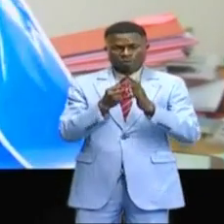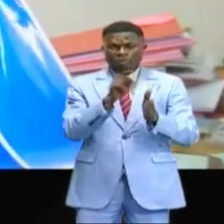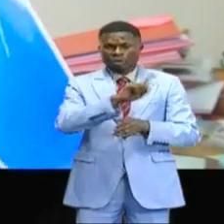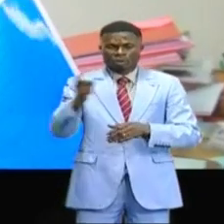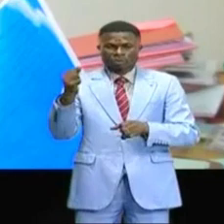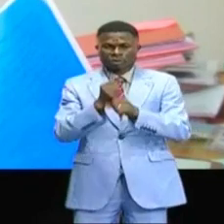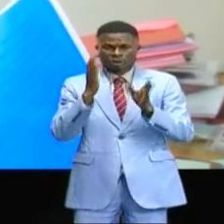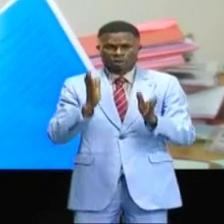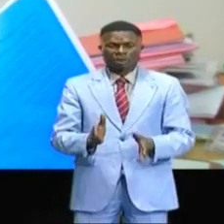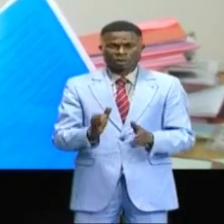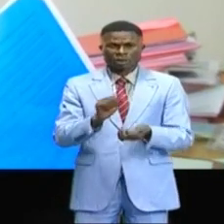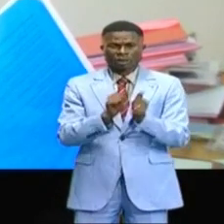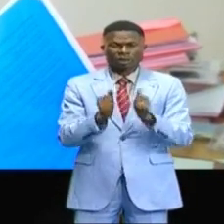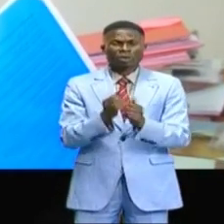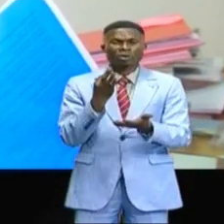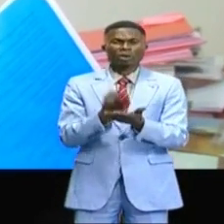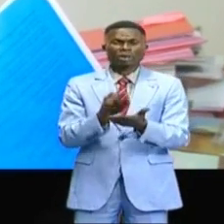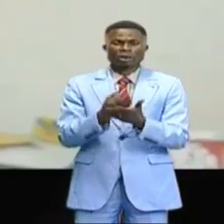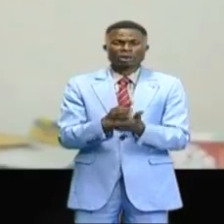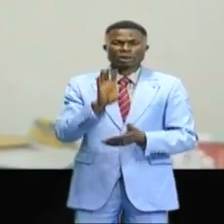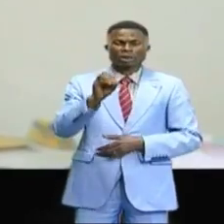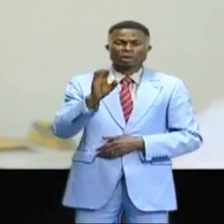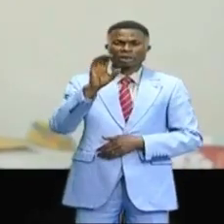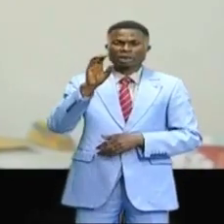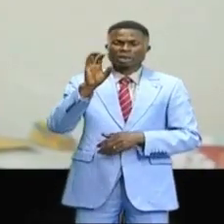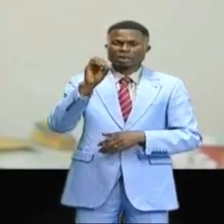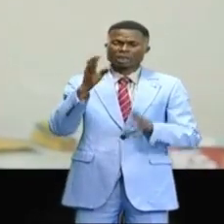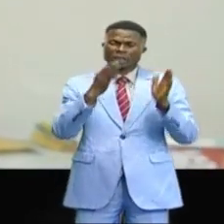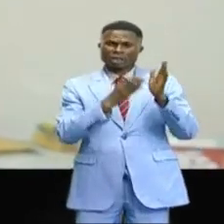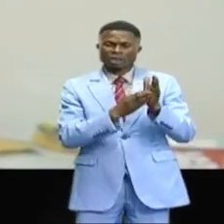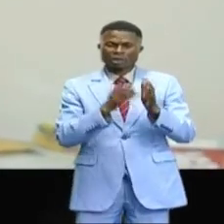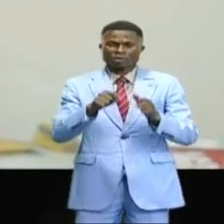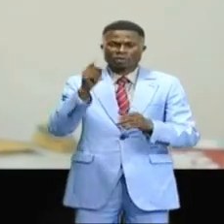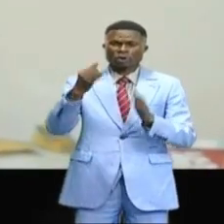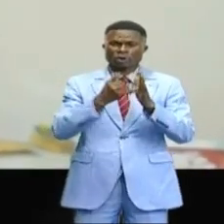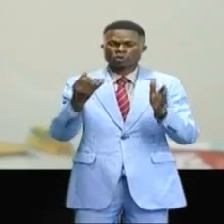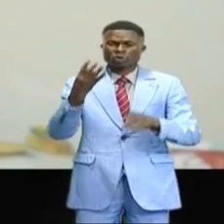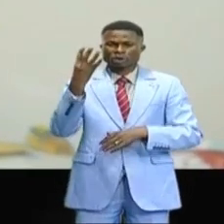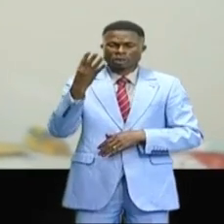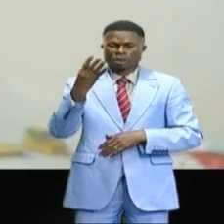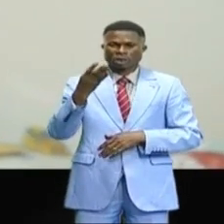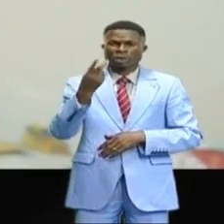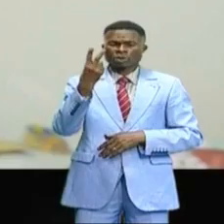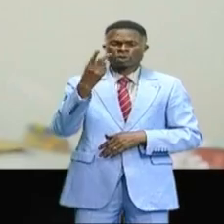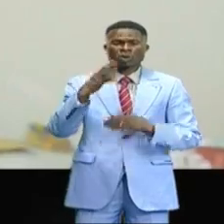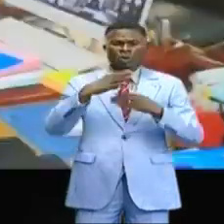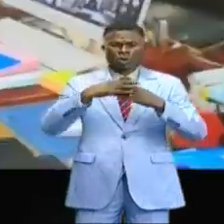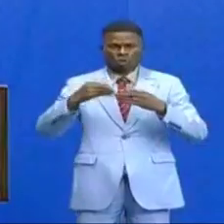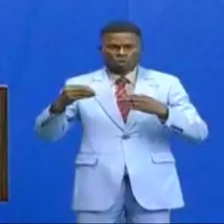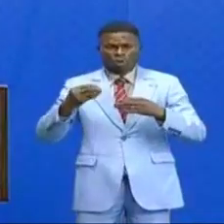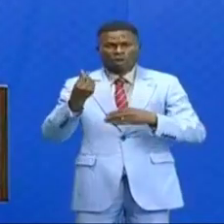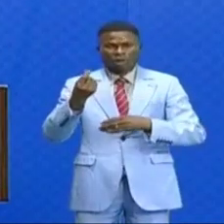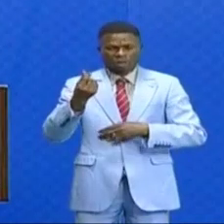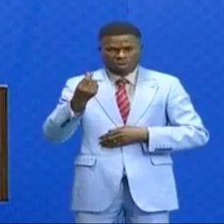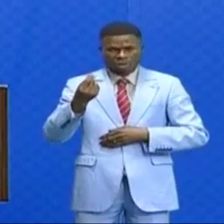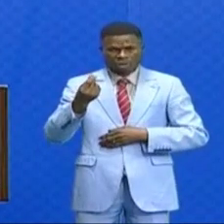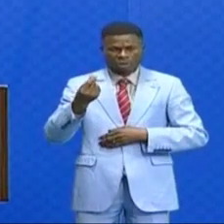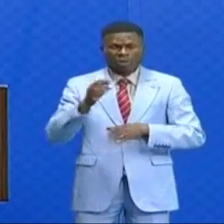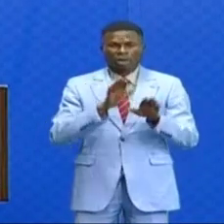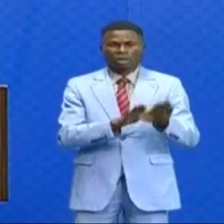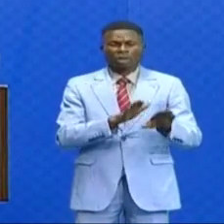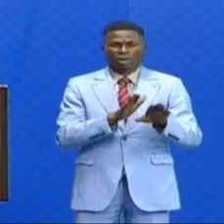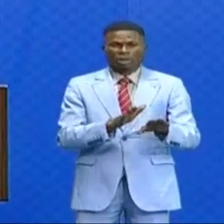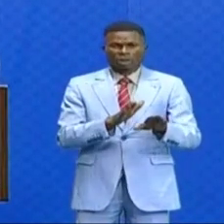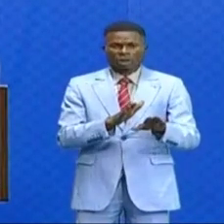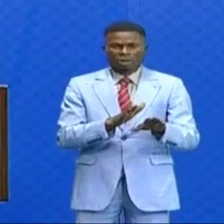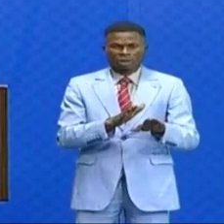pour un impact financier de 59 millions 60 472 dollars dont les financements est attendu notamment